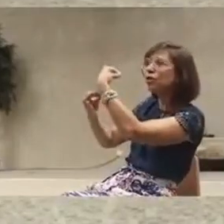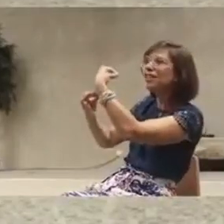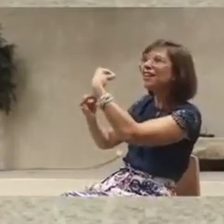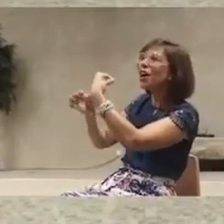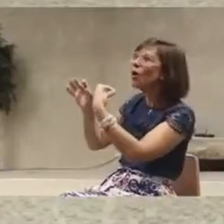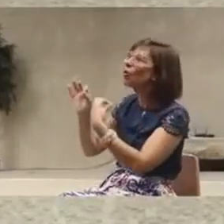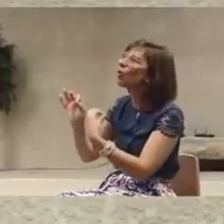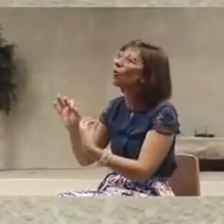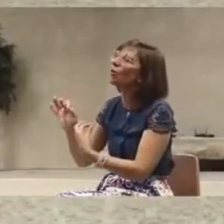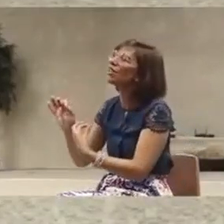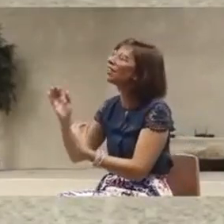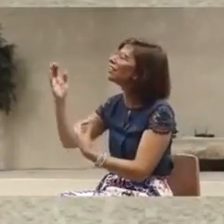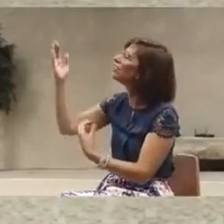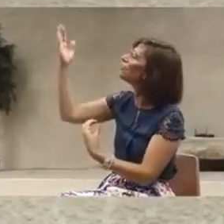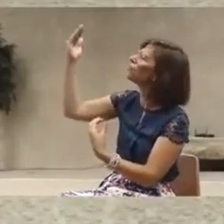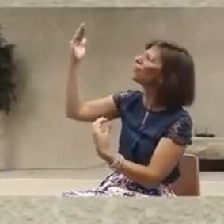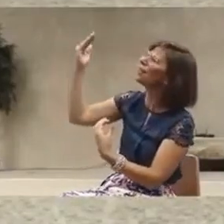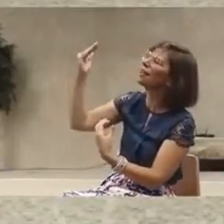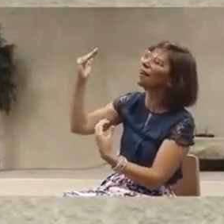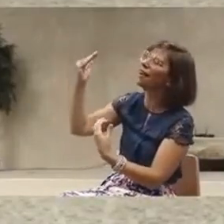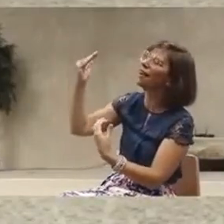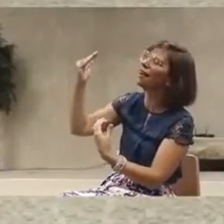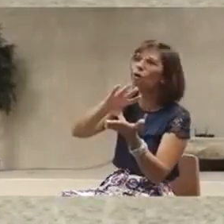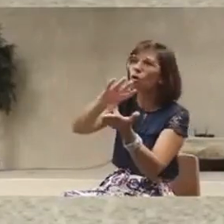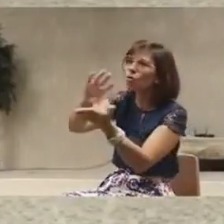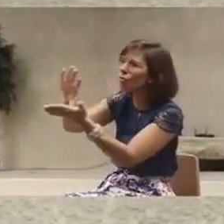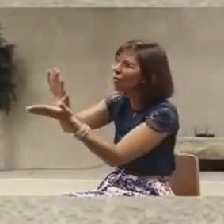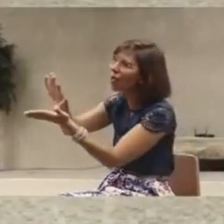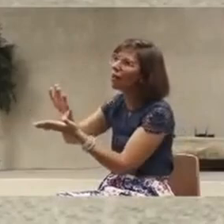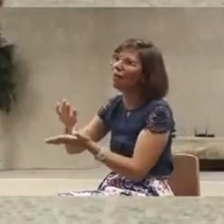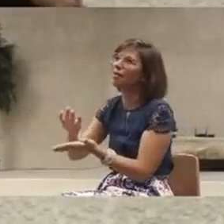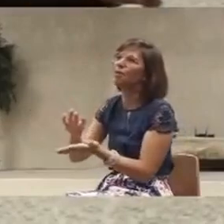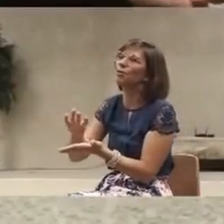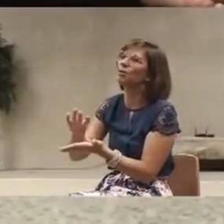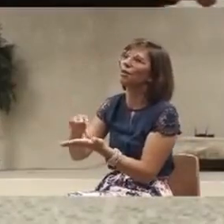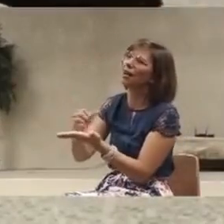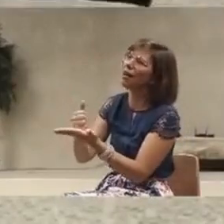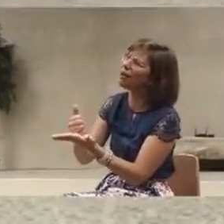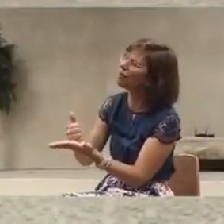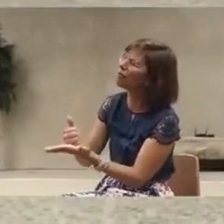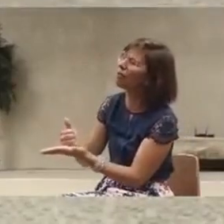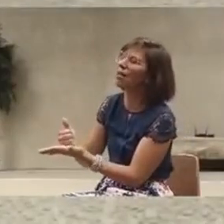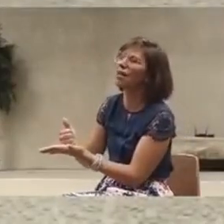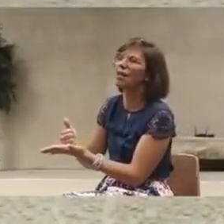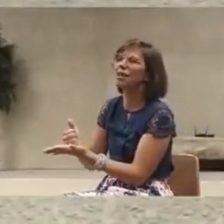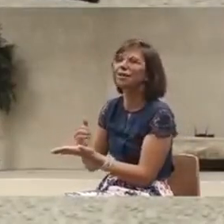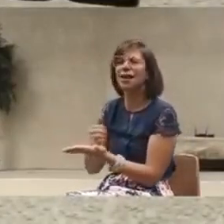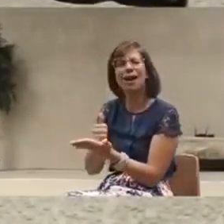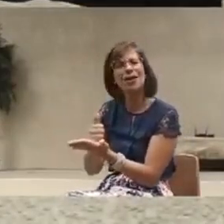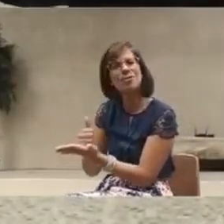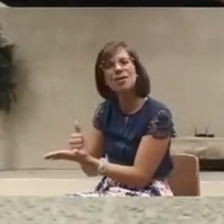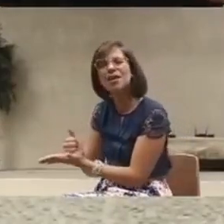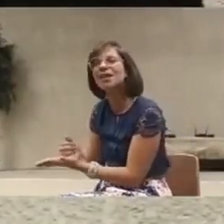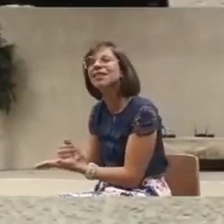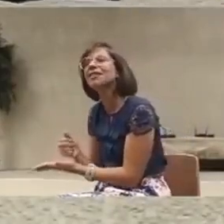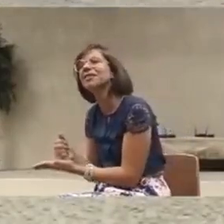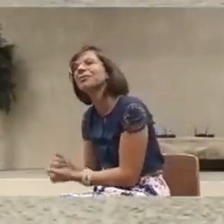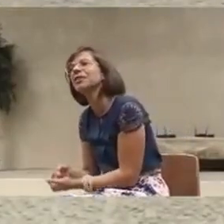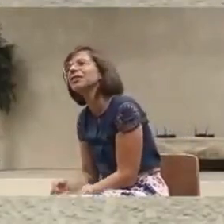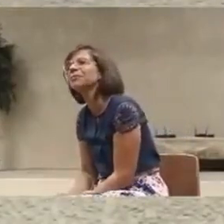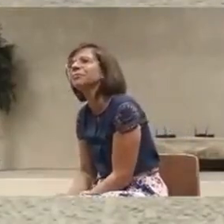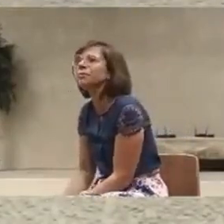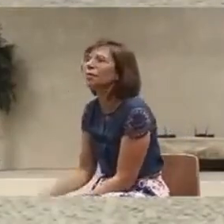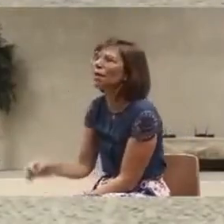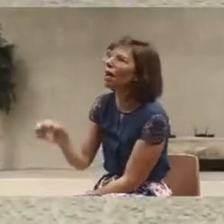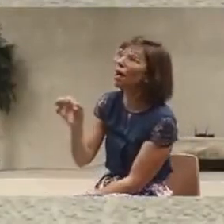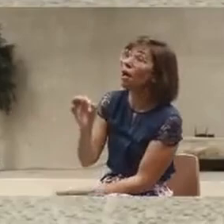fais ton œuvre au milieu de nous. Amen. Amen. Prions le Seigneur. Y a-t-il ce matin des personnes, oui, qui disent,